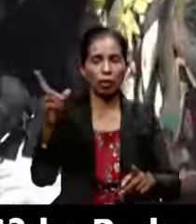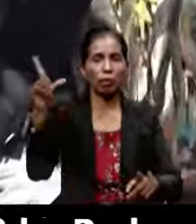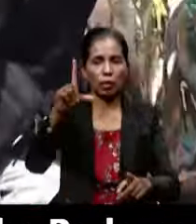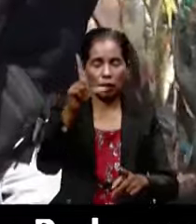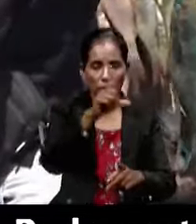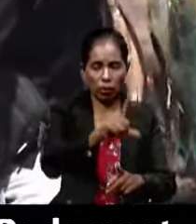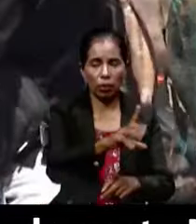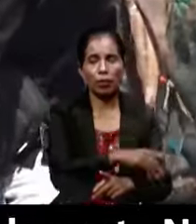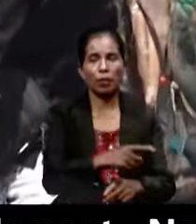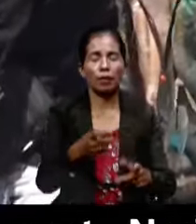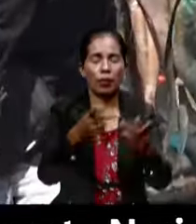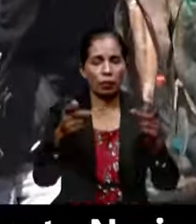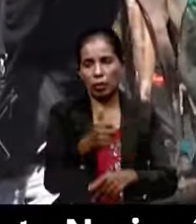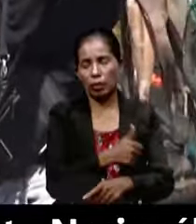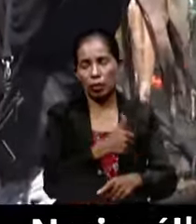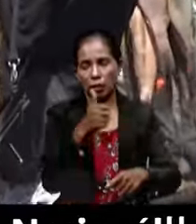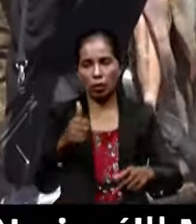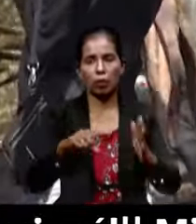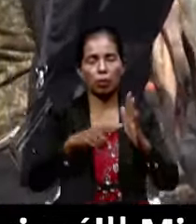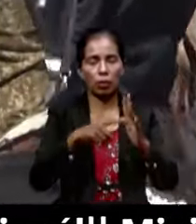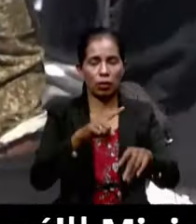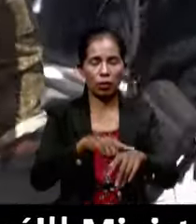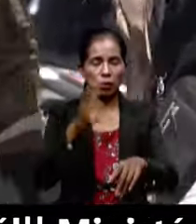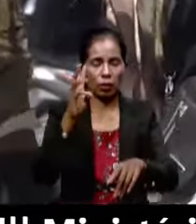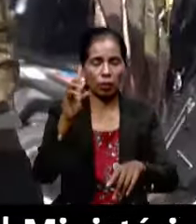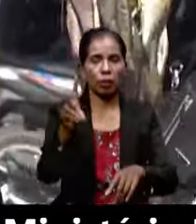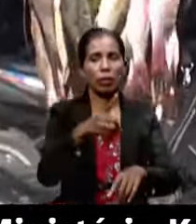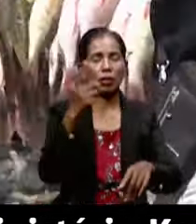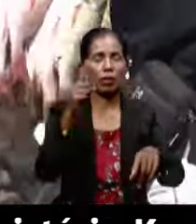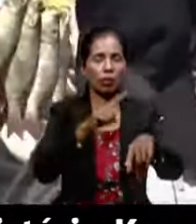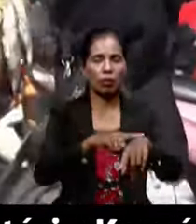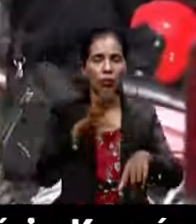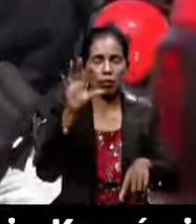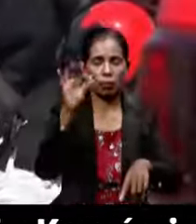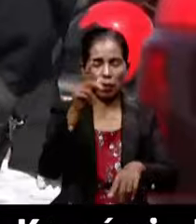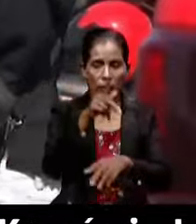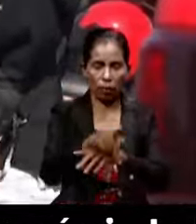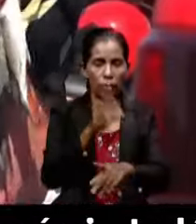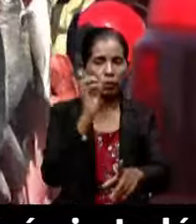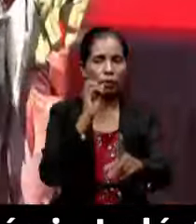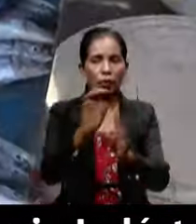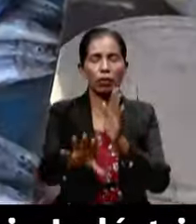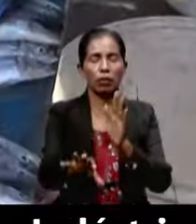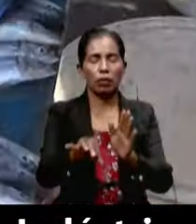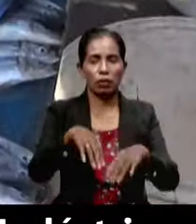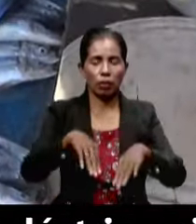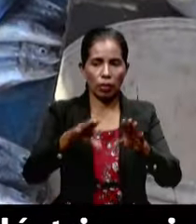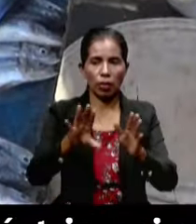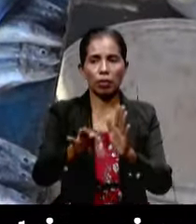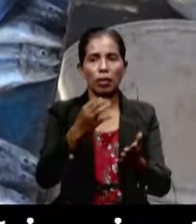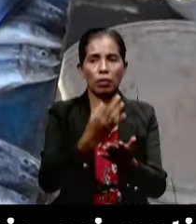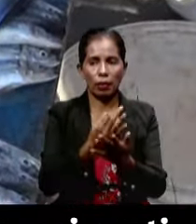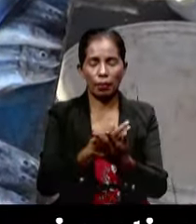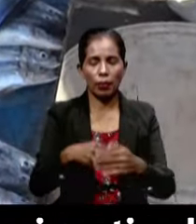lestere, nomos fatin sira seluk, hahu husi tukunen dader to tukusia kalang. Ho objetivo atu hetang osan. Ikan nebe